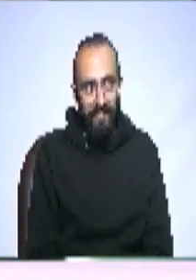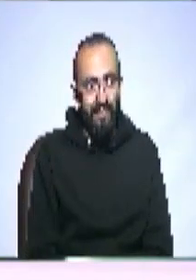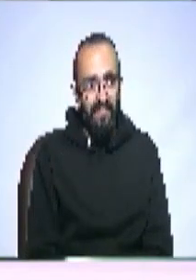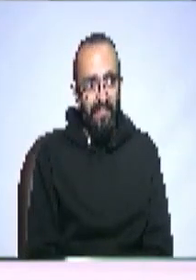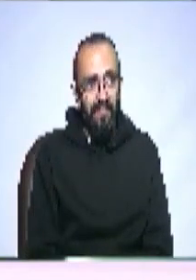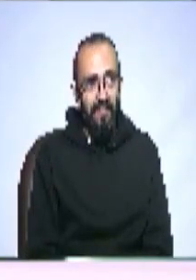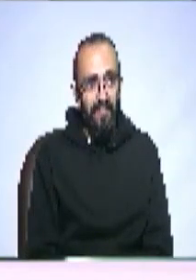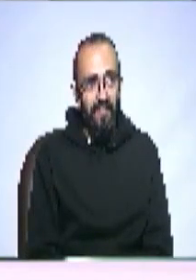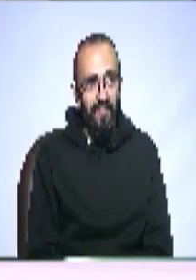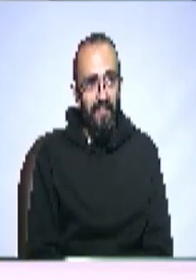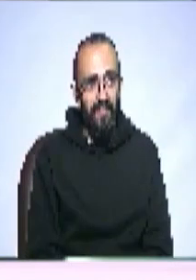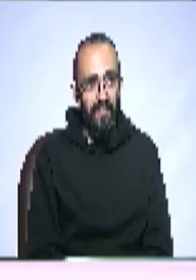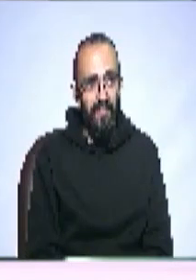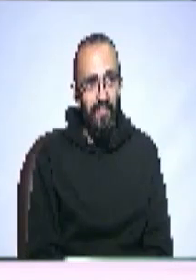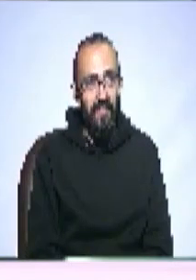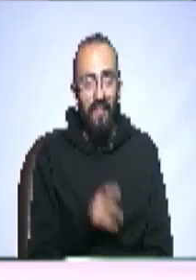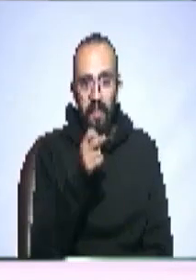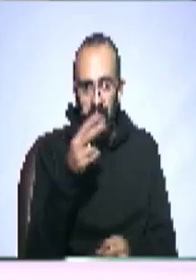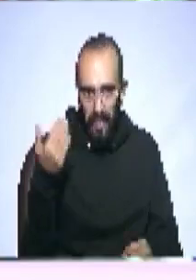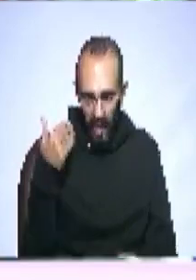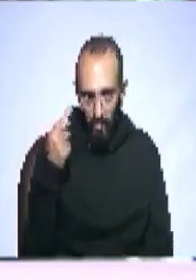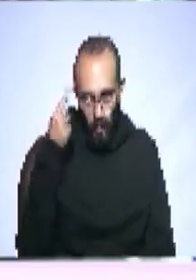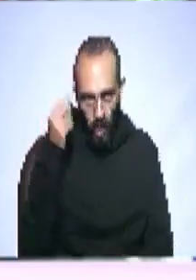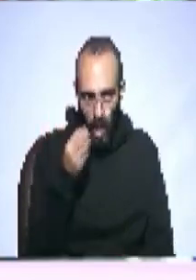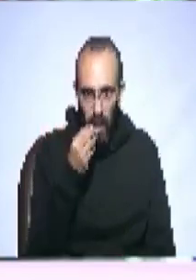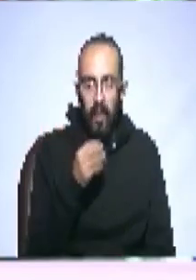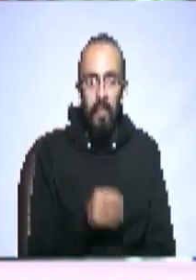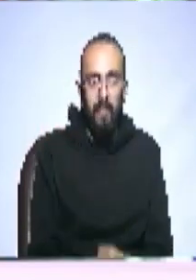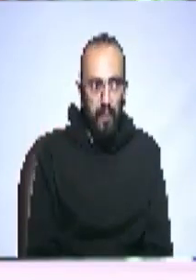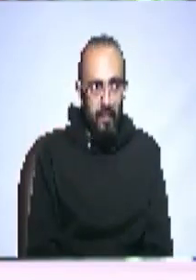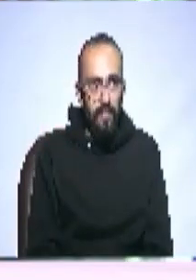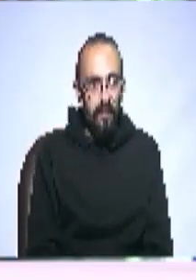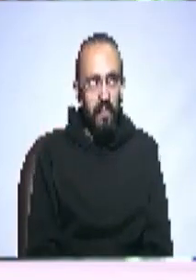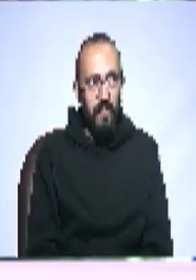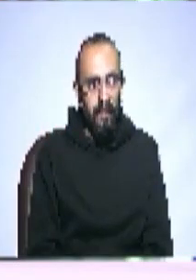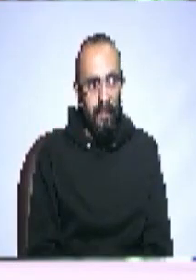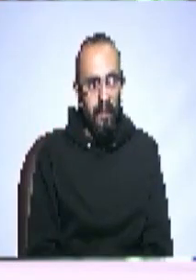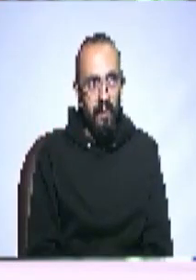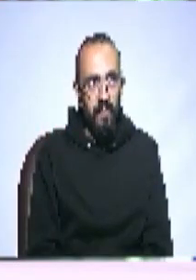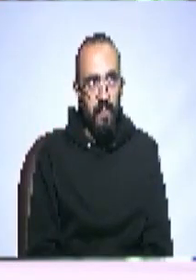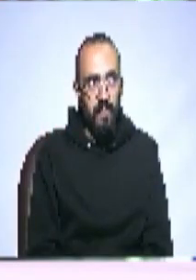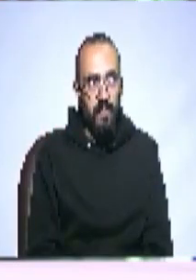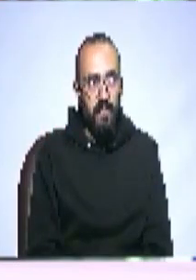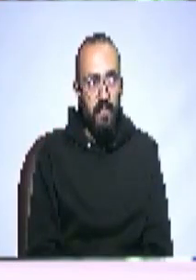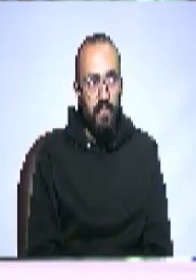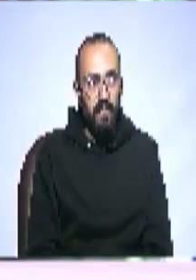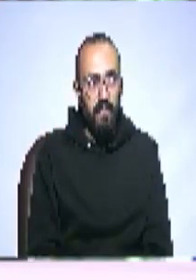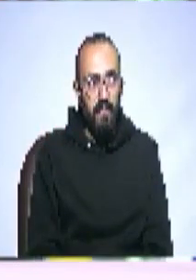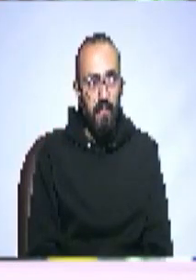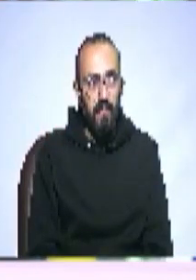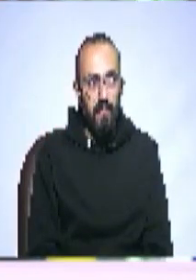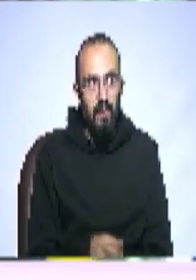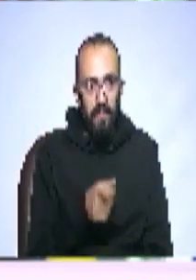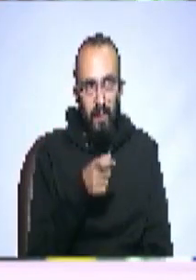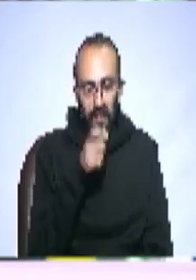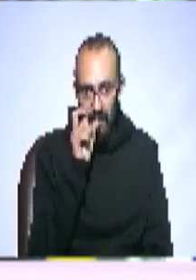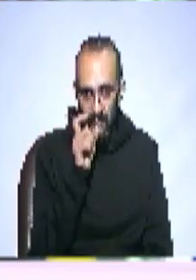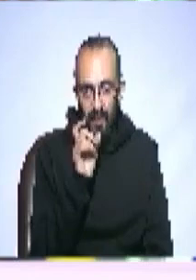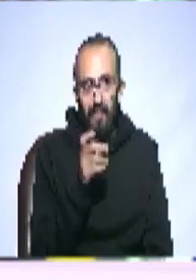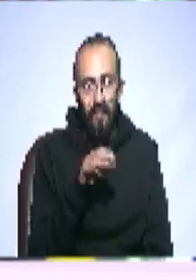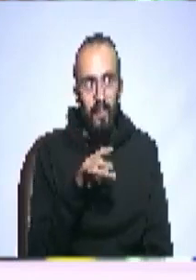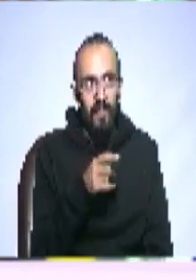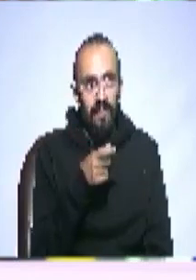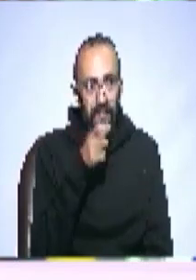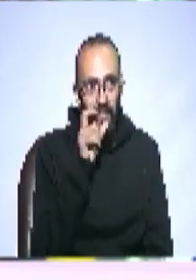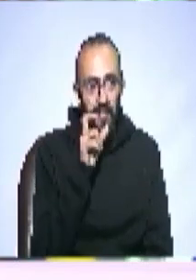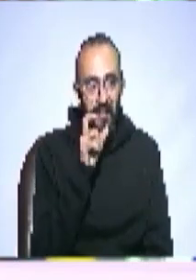ده بقى عصير برتقال فايد. خلص بدري عشان تاكل. ده عصير برتقال فايد. حلي قبل ما تاكل. مش عايزه اضحكك وانت. ده من الحاجات بقى